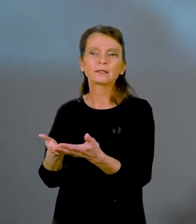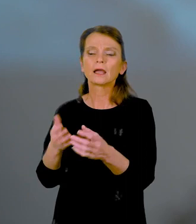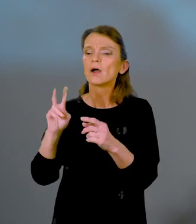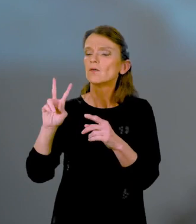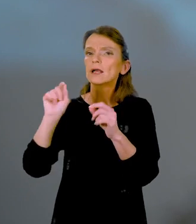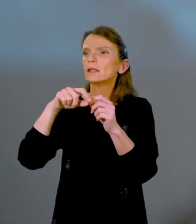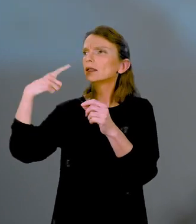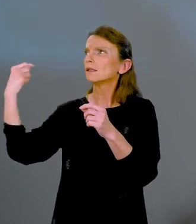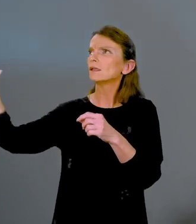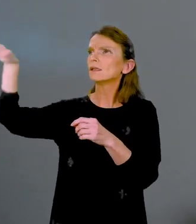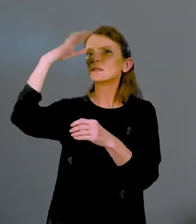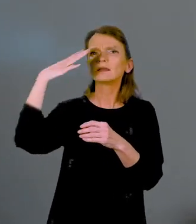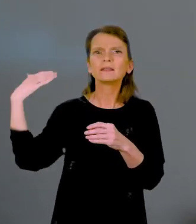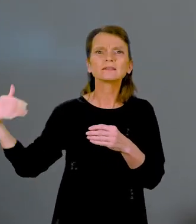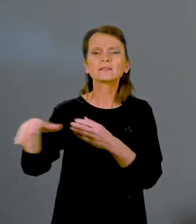V mislih me